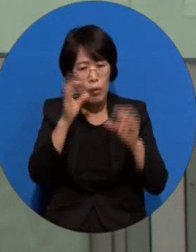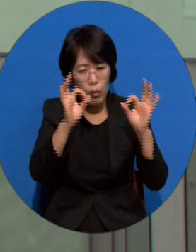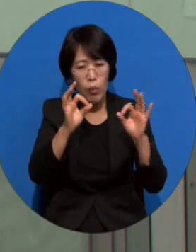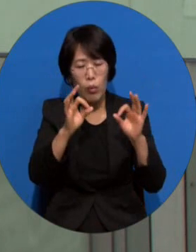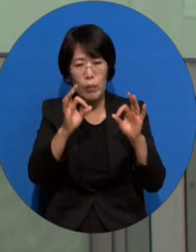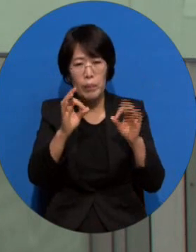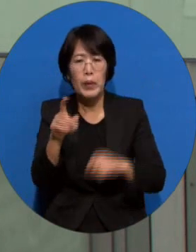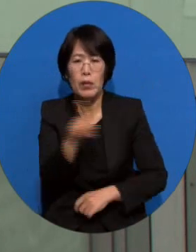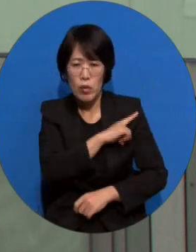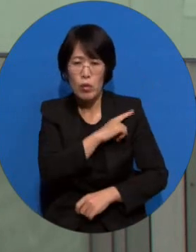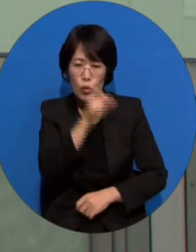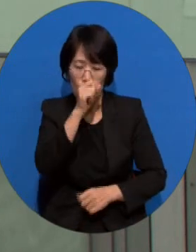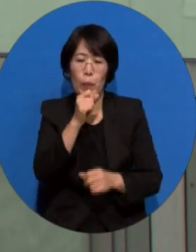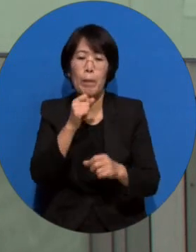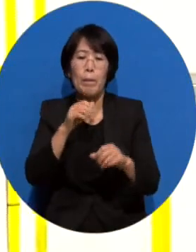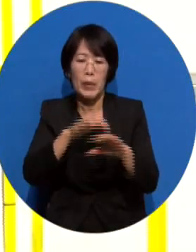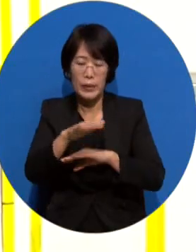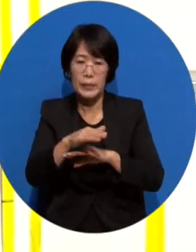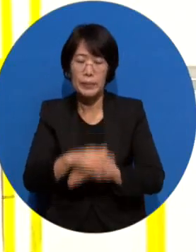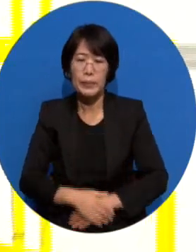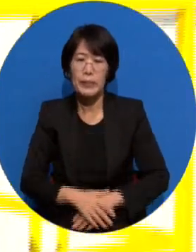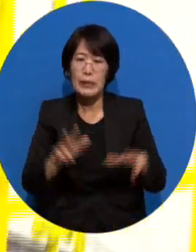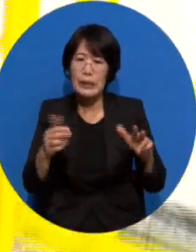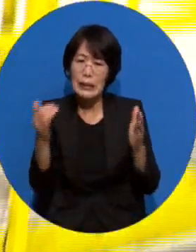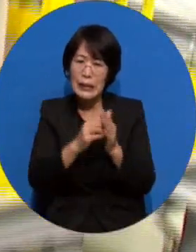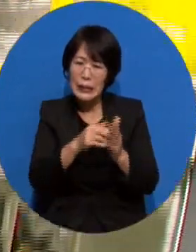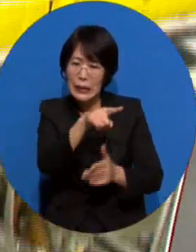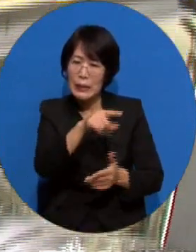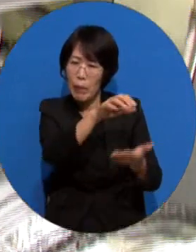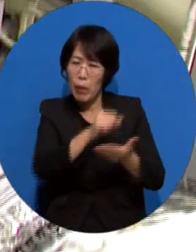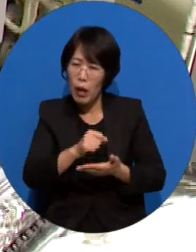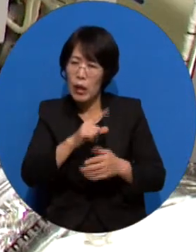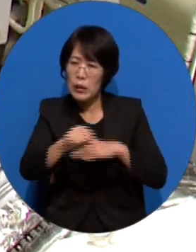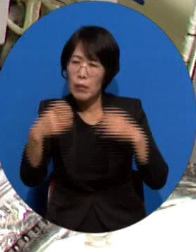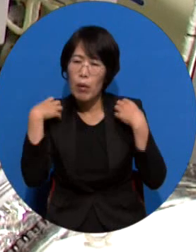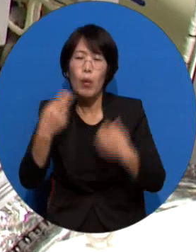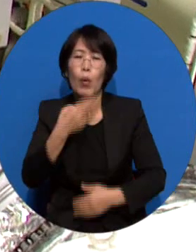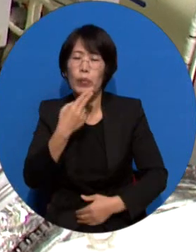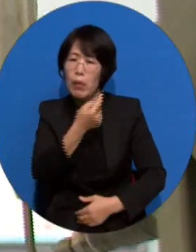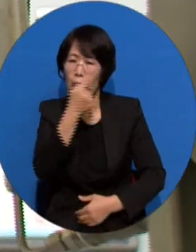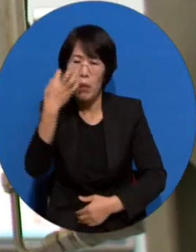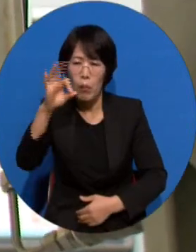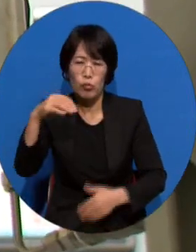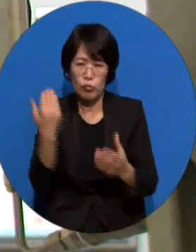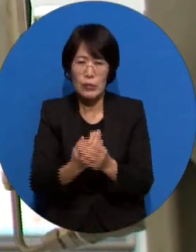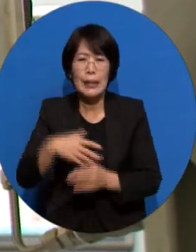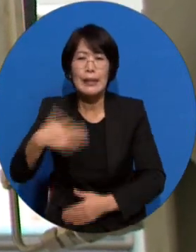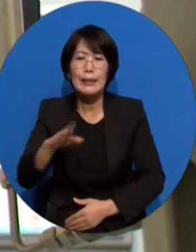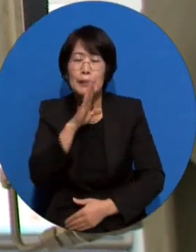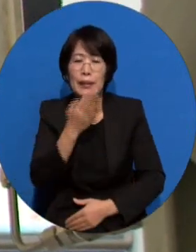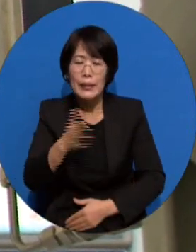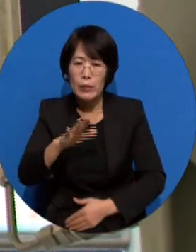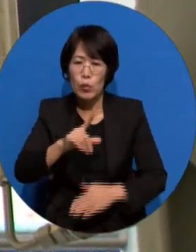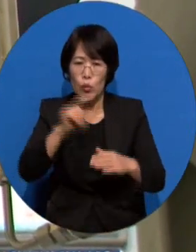가장 대안적인 쓰레기 처리 방식이다. 아직 이 방식을 도입한 지자체가 없어 검증이 충분하게 이루어지지 않았고